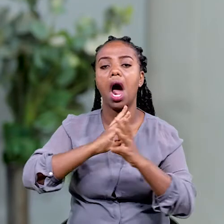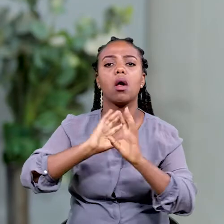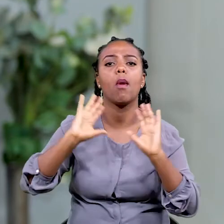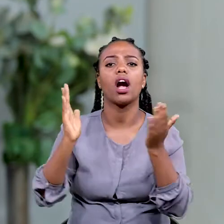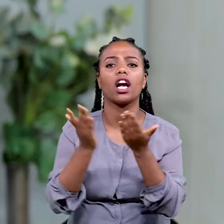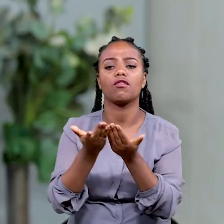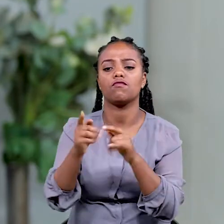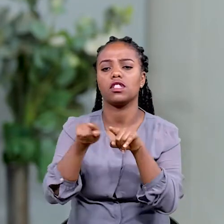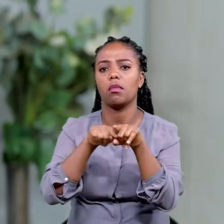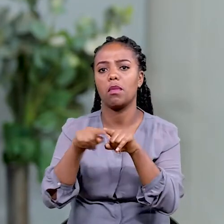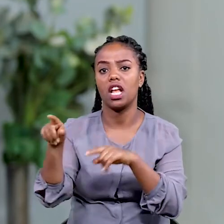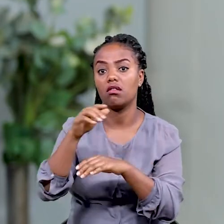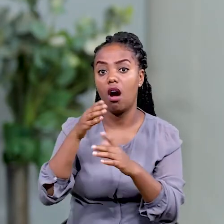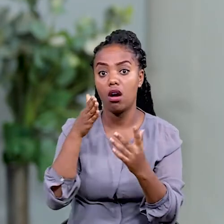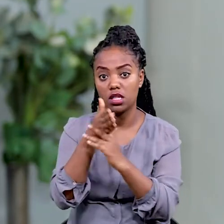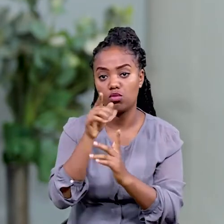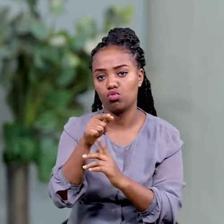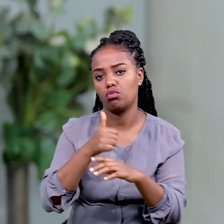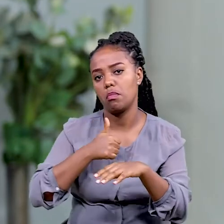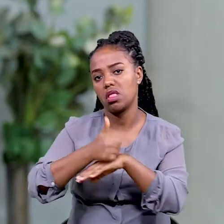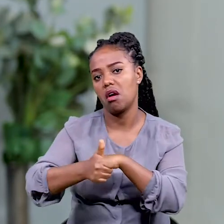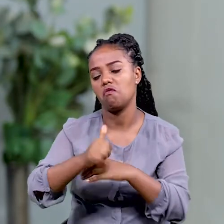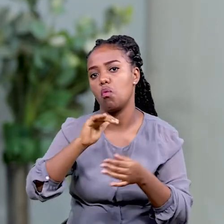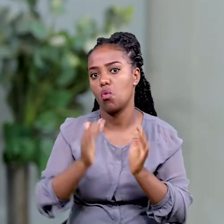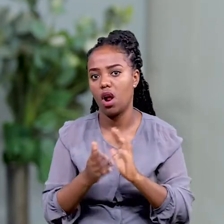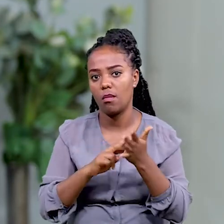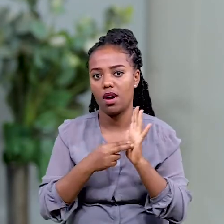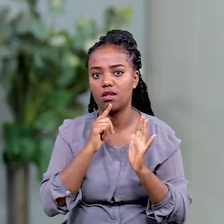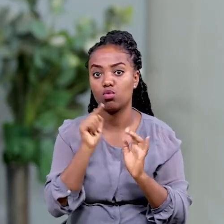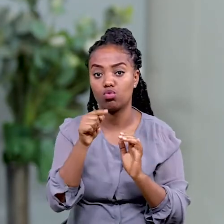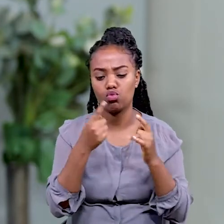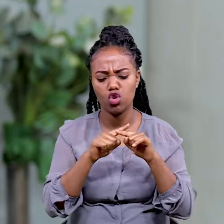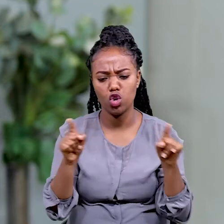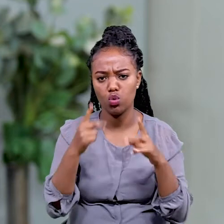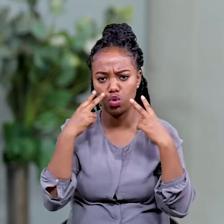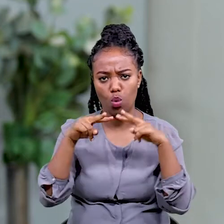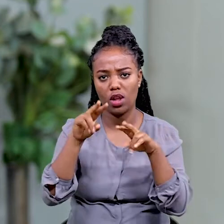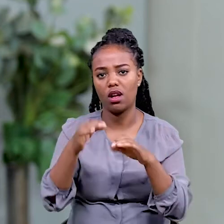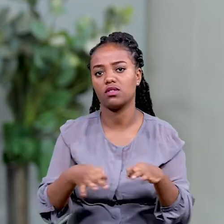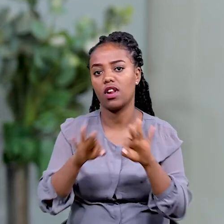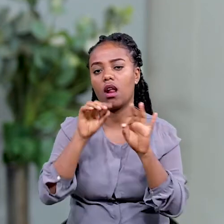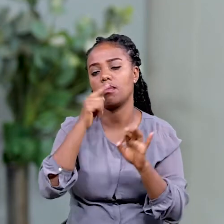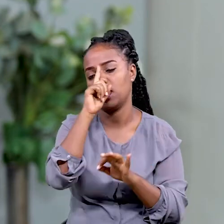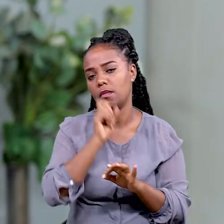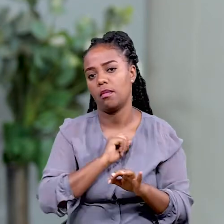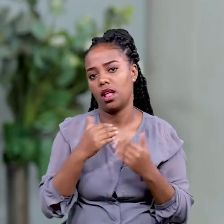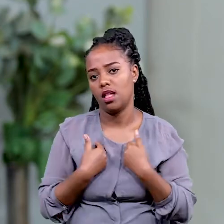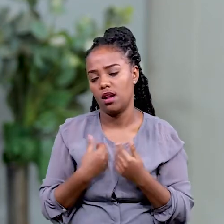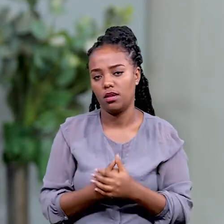አቀፍ ድንጋጌዎች አንጻር ያንን መተላለፍ ይሆናል። ይሄ ልዩ ትኩረት ያስፈልጋል የሚል እምነት አለኝ።